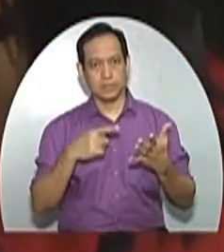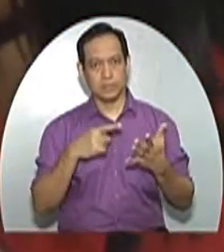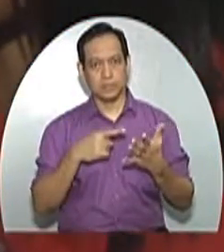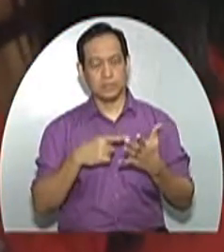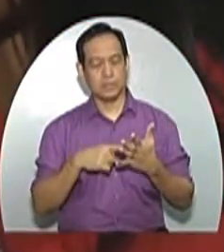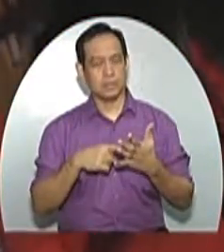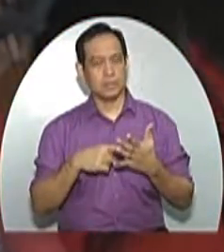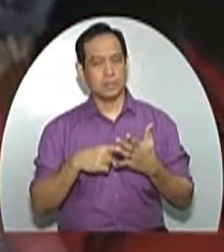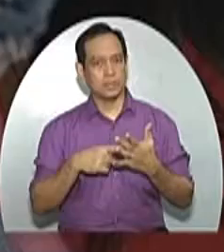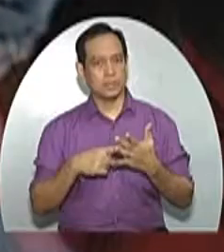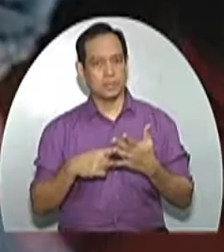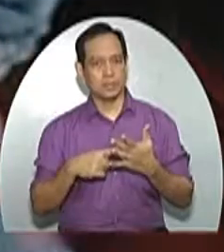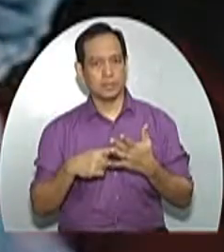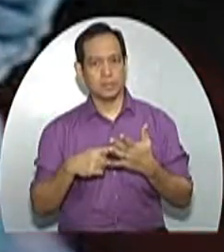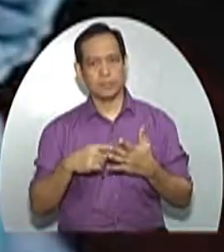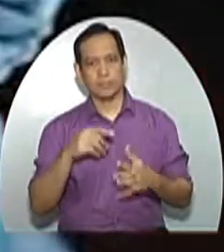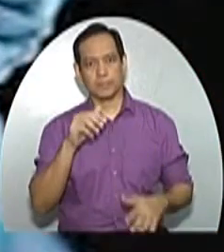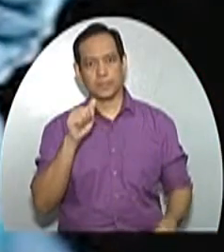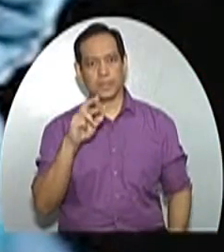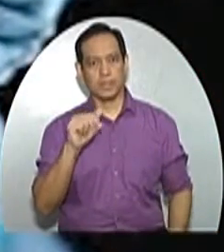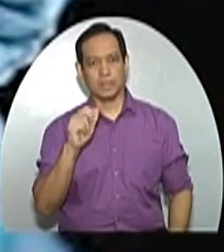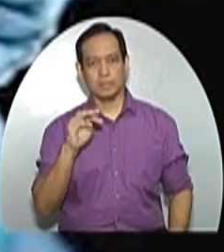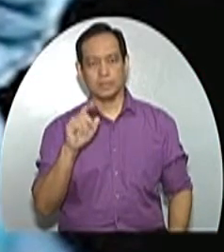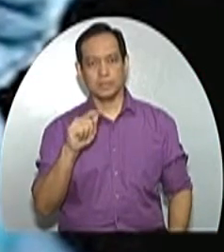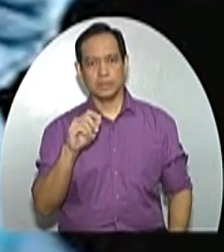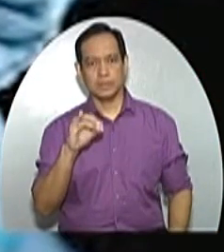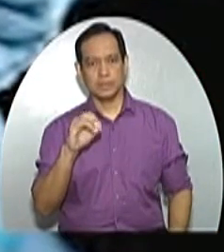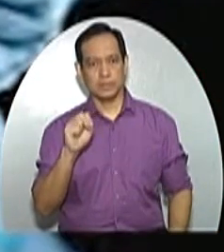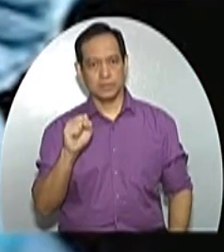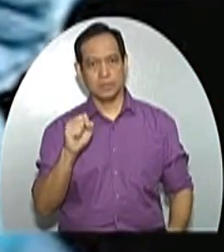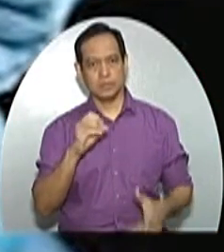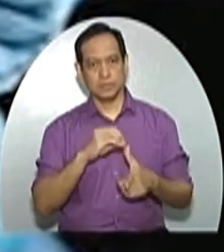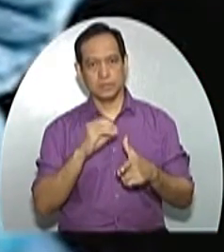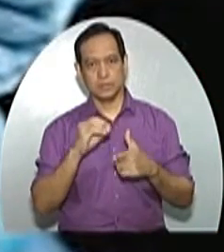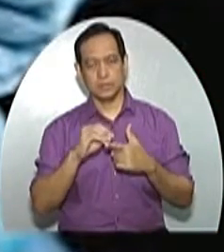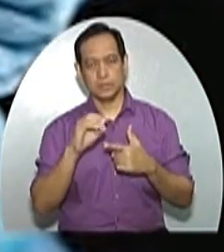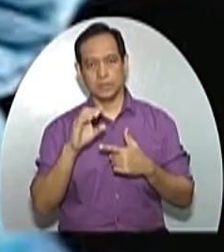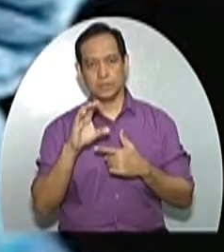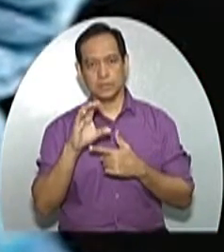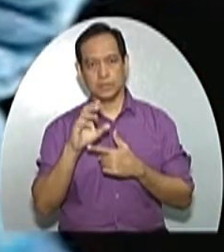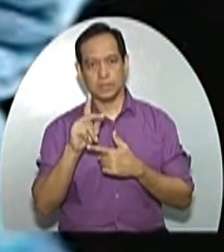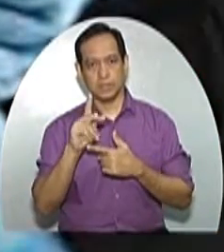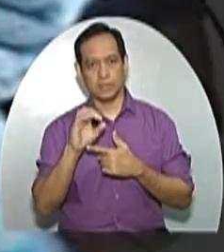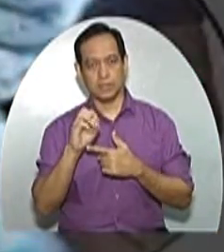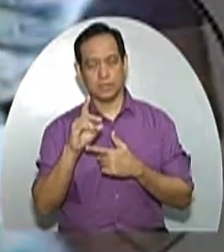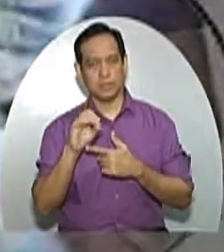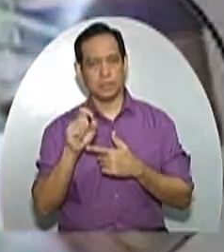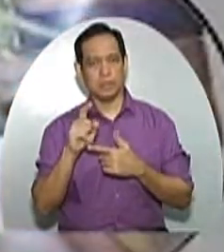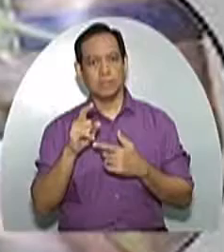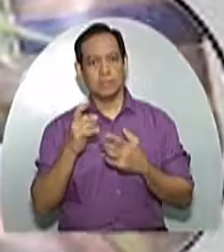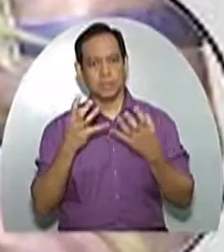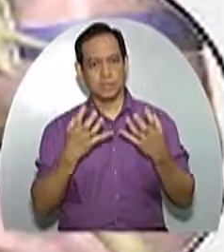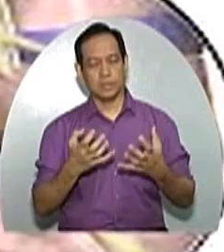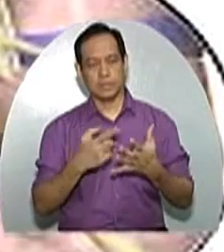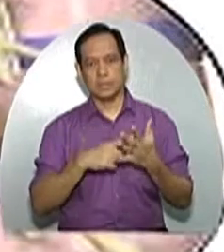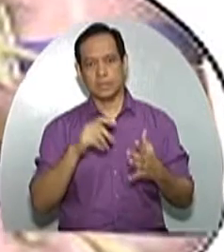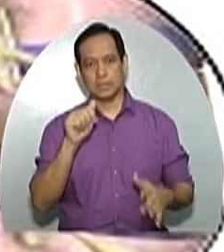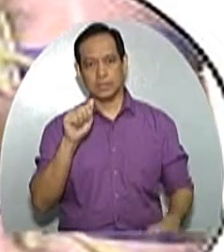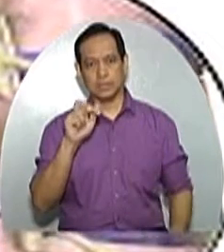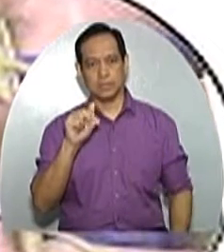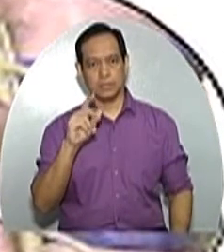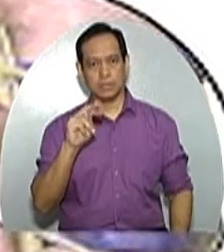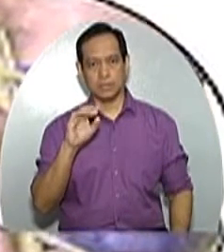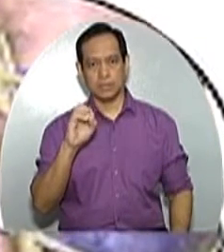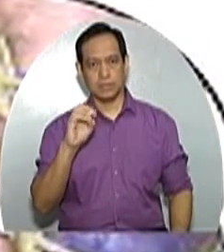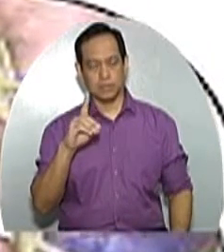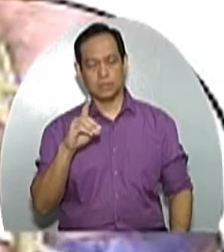ang sakit niya. Ang arachnoiditis of cauda equi ay pamamaga ng arachnoid matter